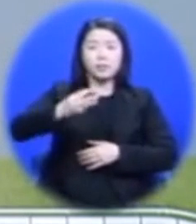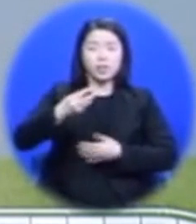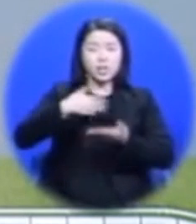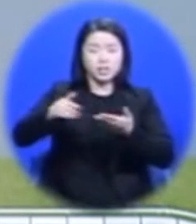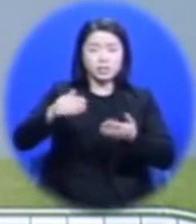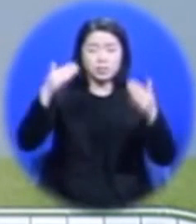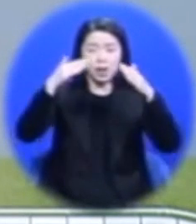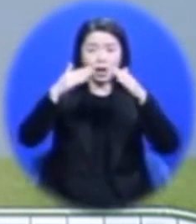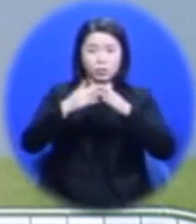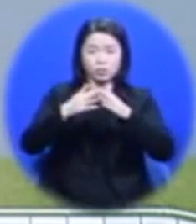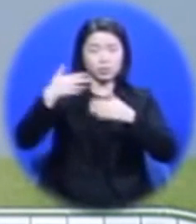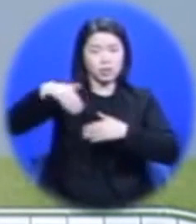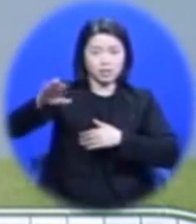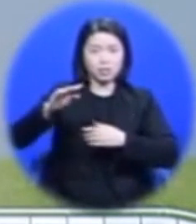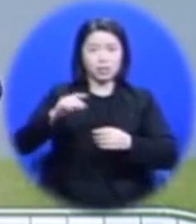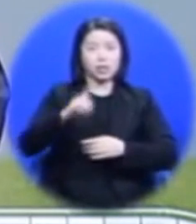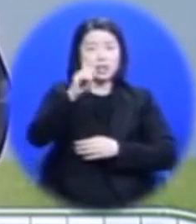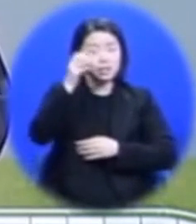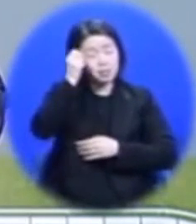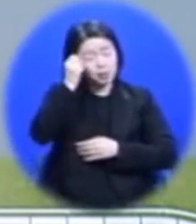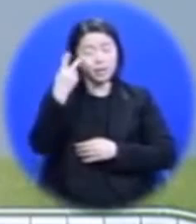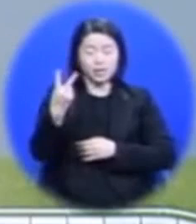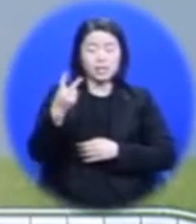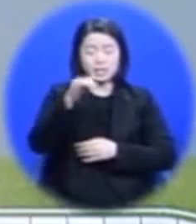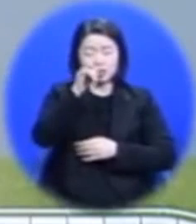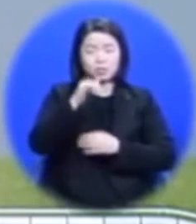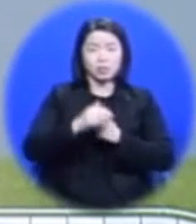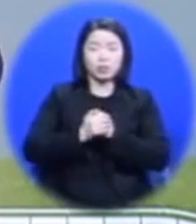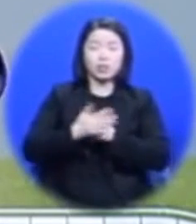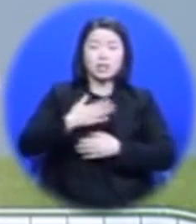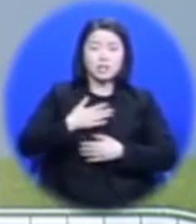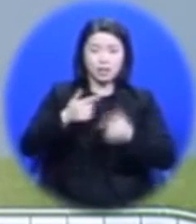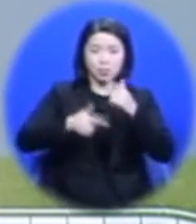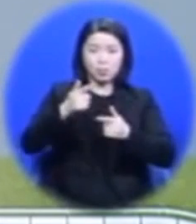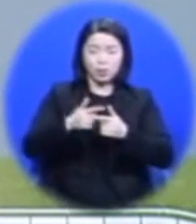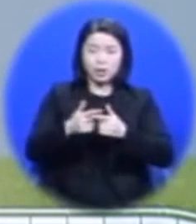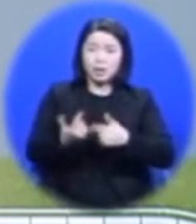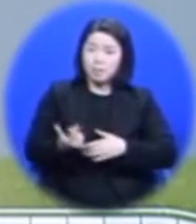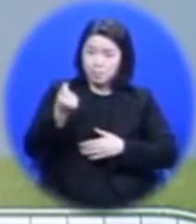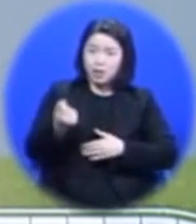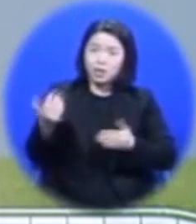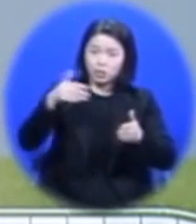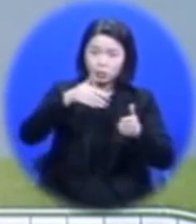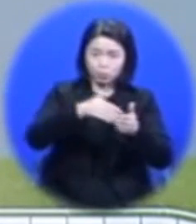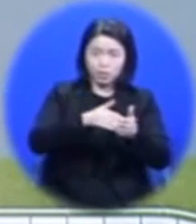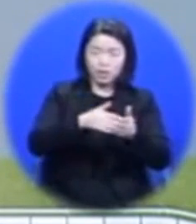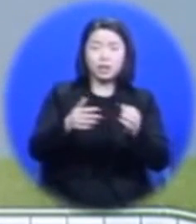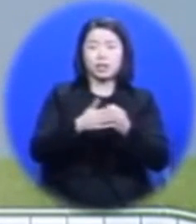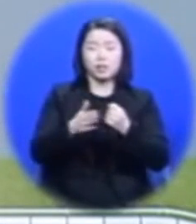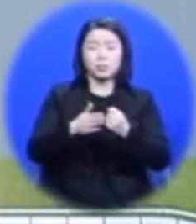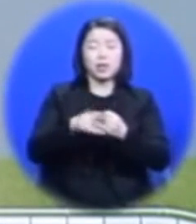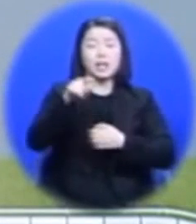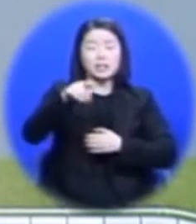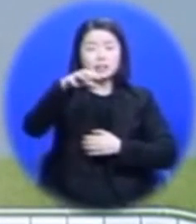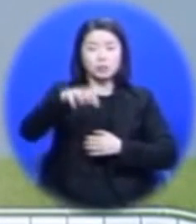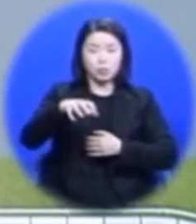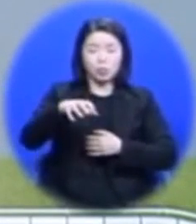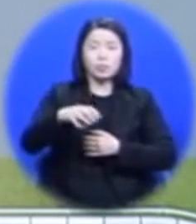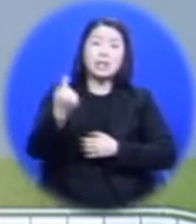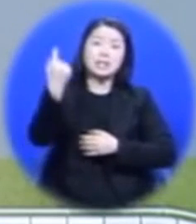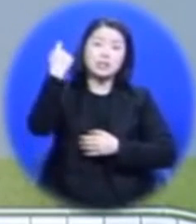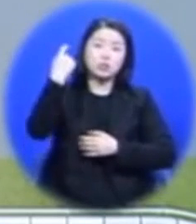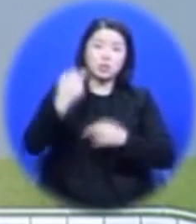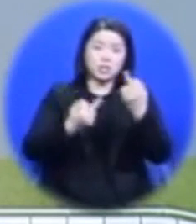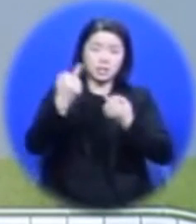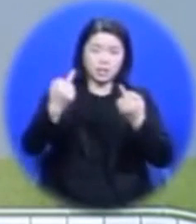2일 수련회를 했습니다. 제가 목요일에 조금 일찍 도착을 해서 그 필그림 하우스 뒤